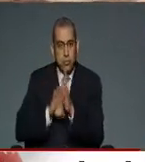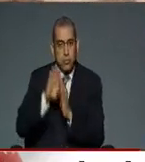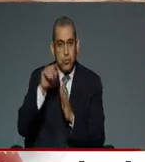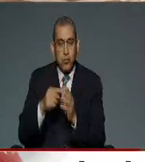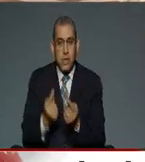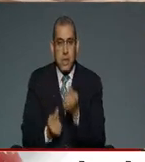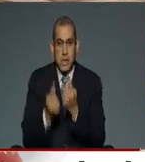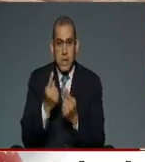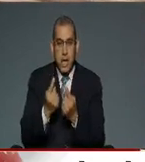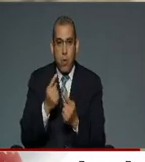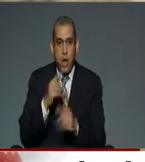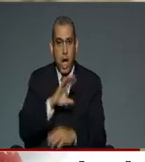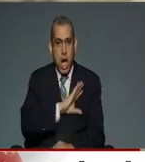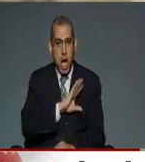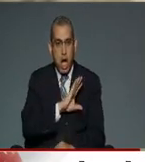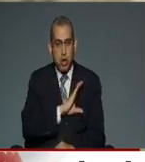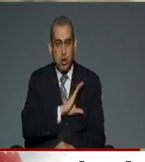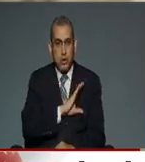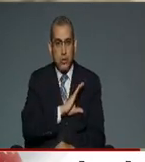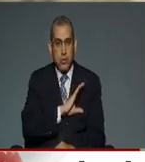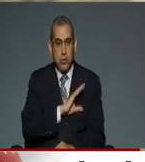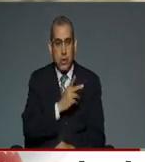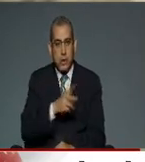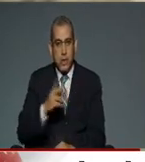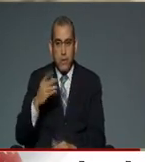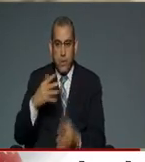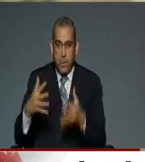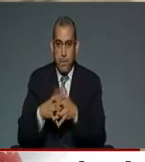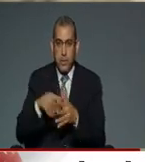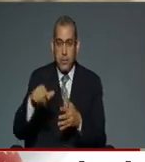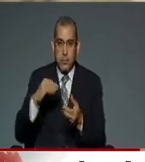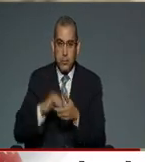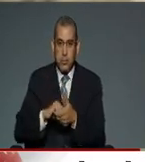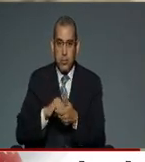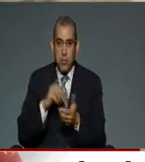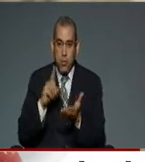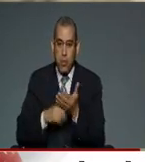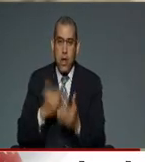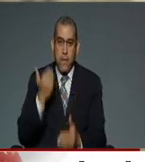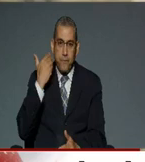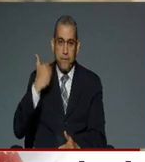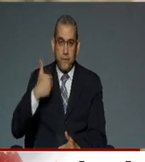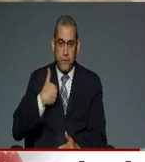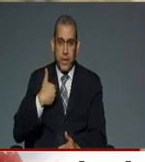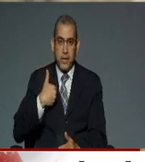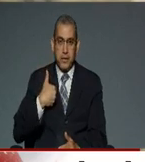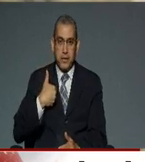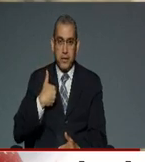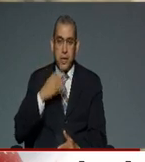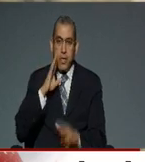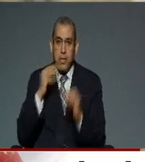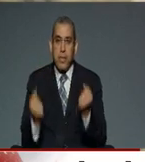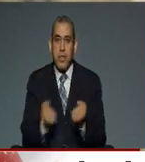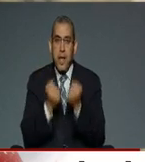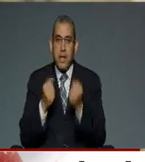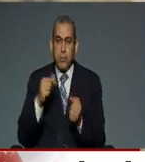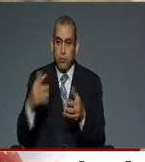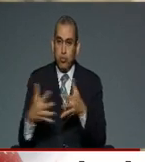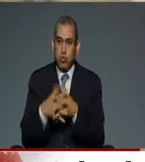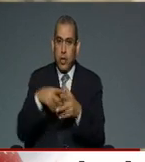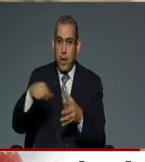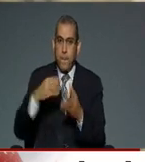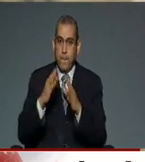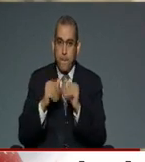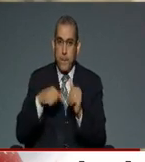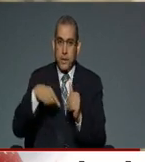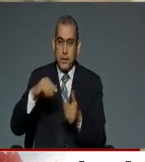والزراعية والعسكرية وغيرها. سوف يكون لدينا تدريبات مشتركة بين